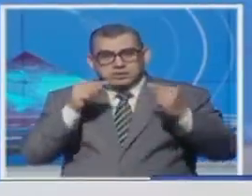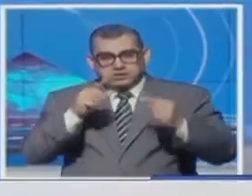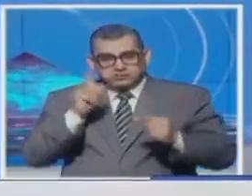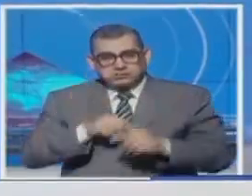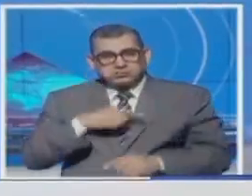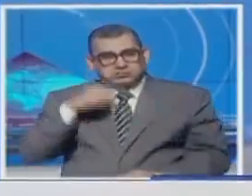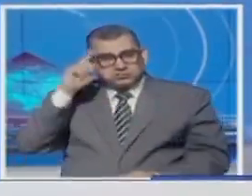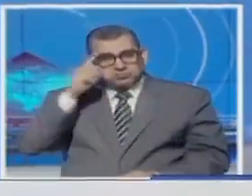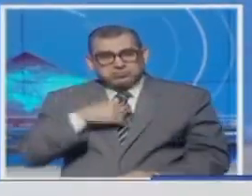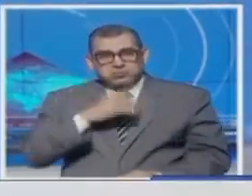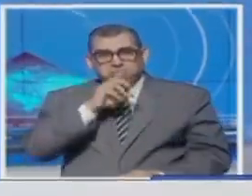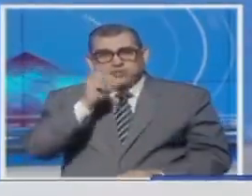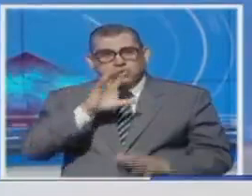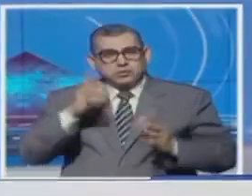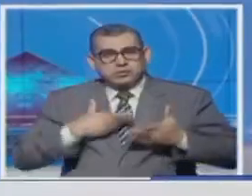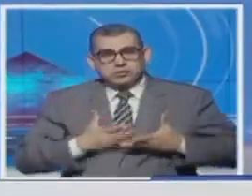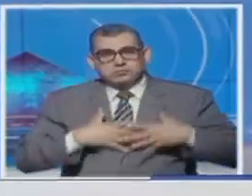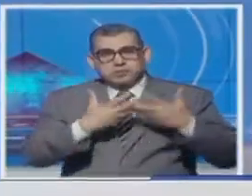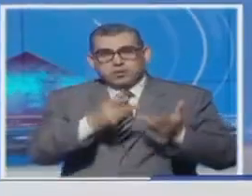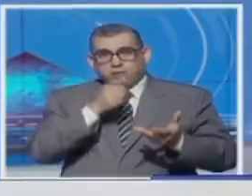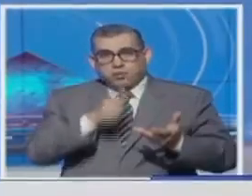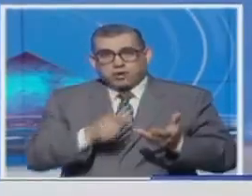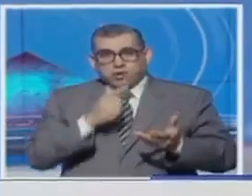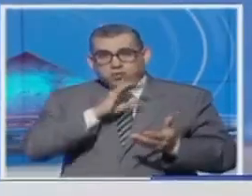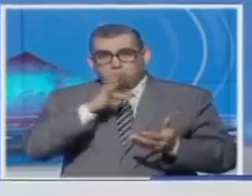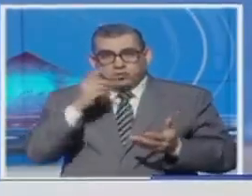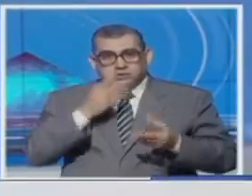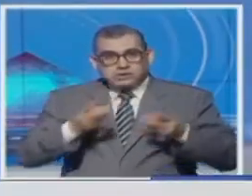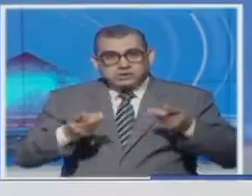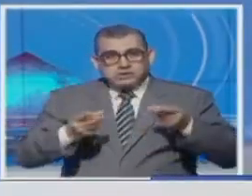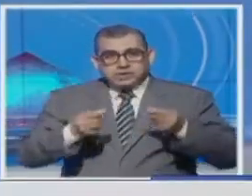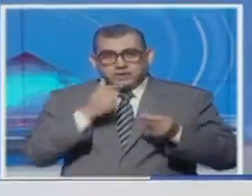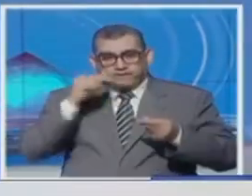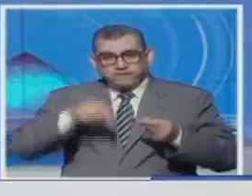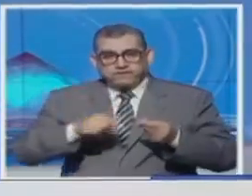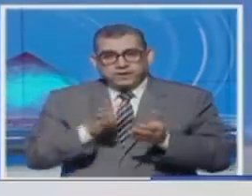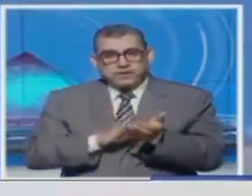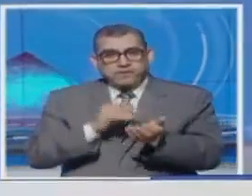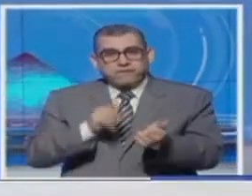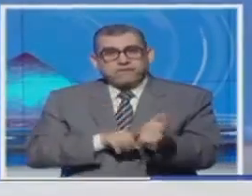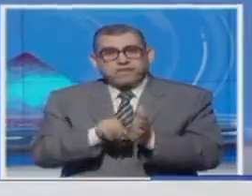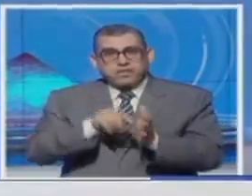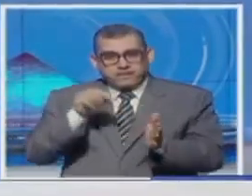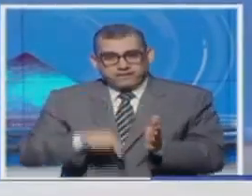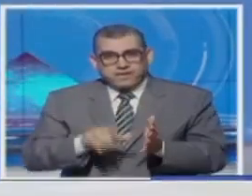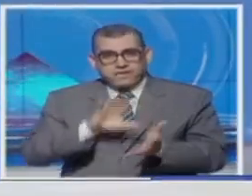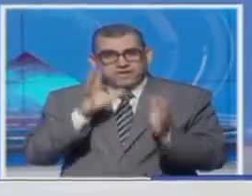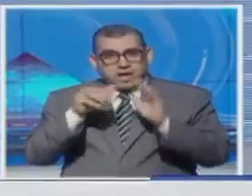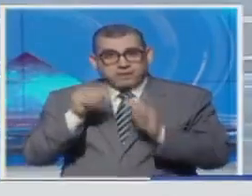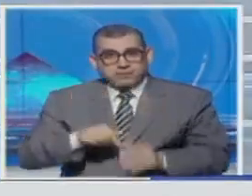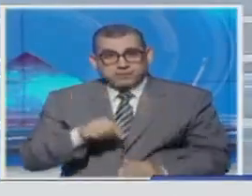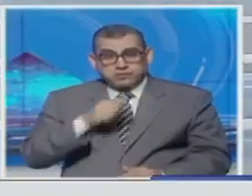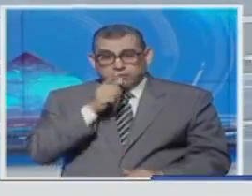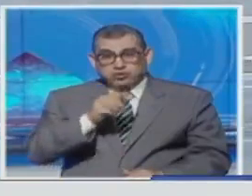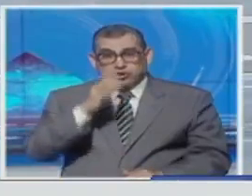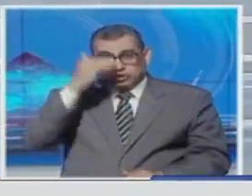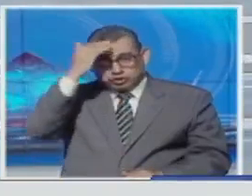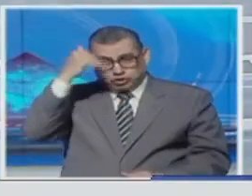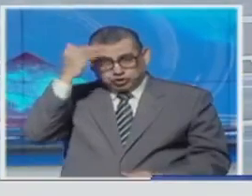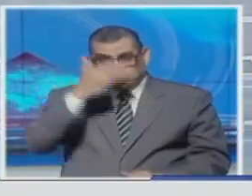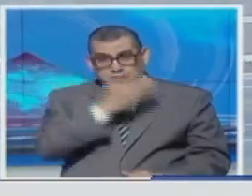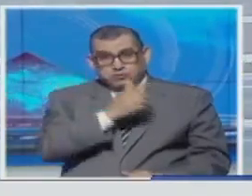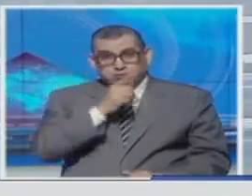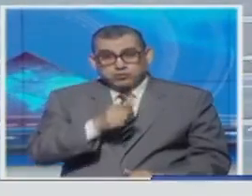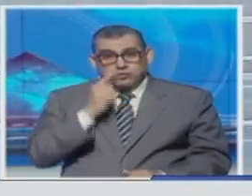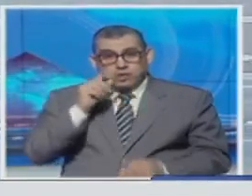متعمد وغير مسؤول، مما يؤجج مشاعر الكراهية والفتنة على مستوى العالم. وأكد مفتي الجمهورية أن